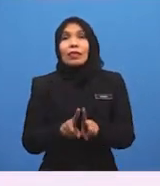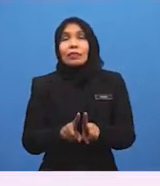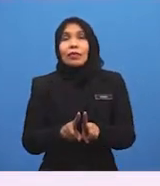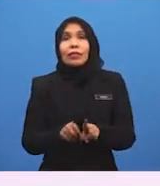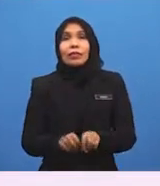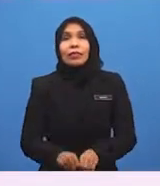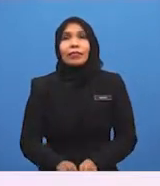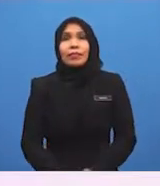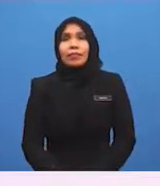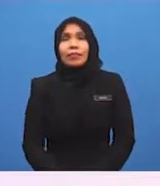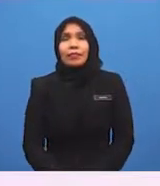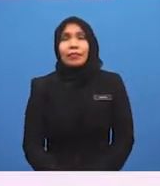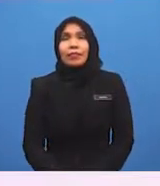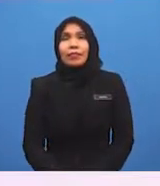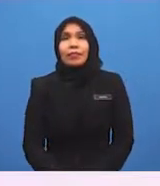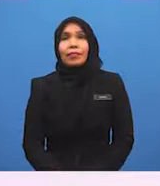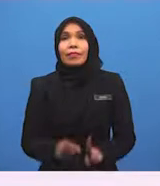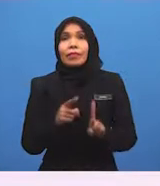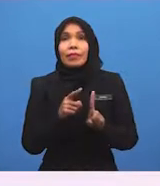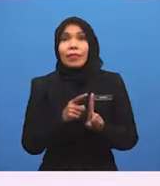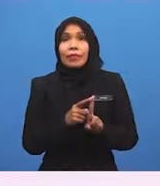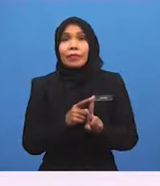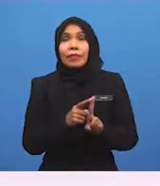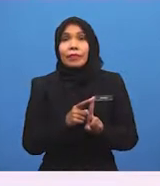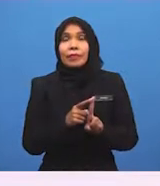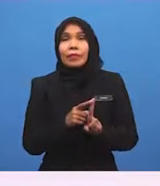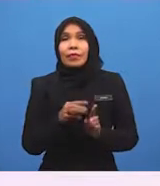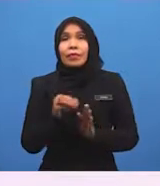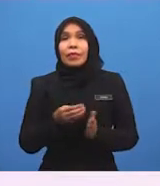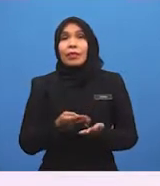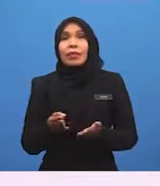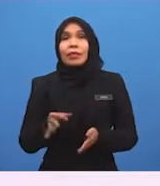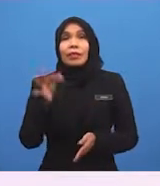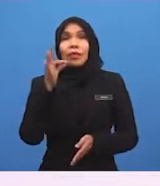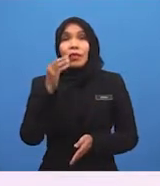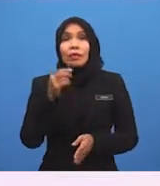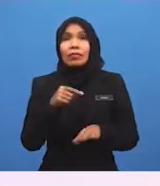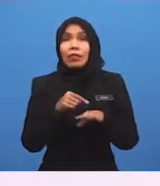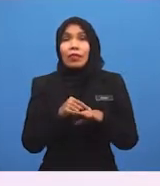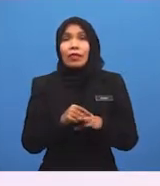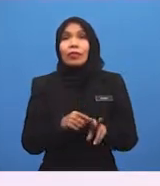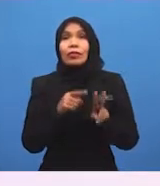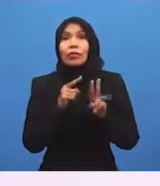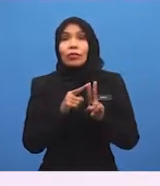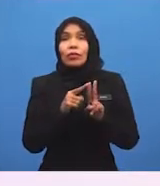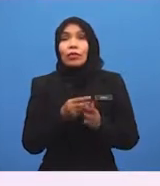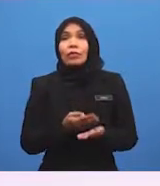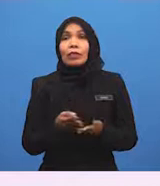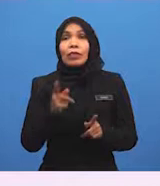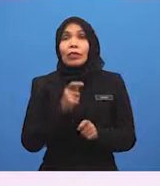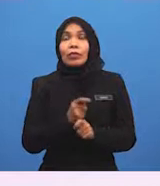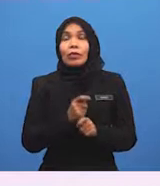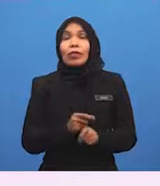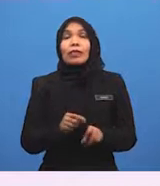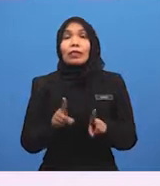kaum. Cikgu ulang ya. Pertama, memberi buah tangan kepada jiran. Kedua, pengagihan tugas secara sama